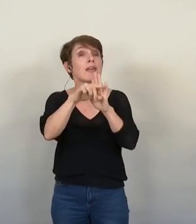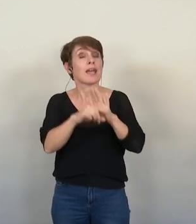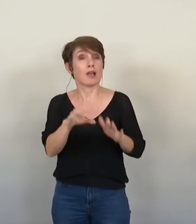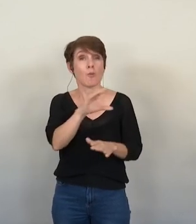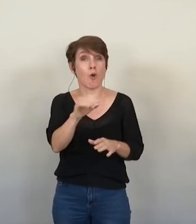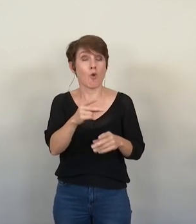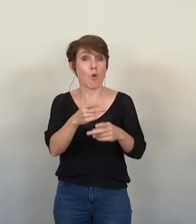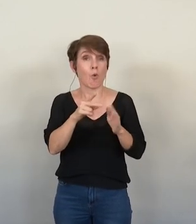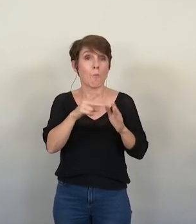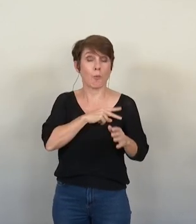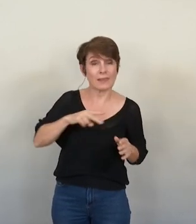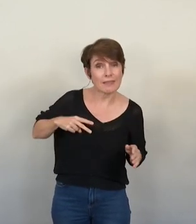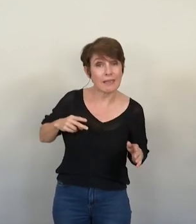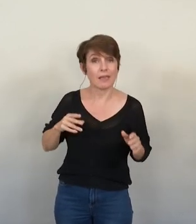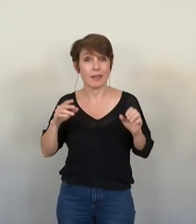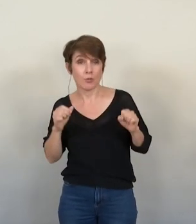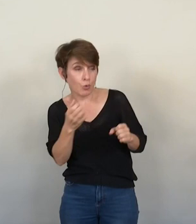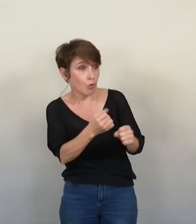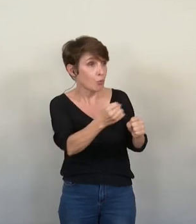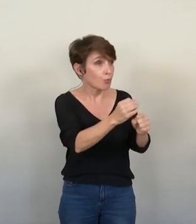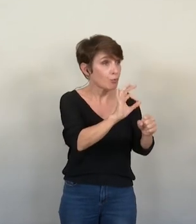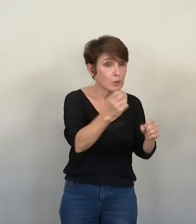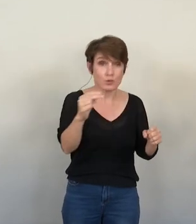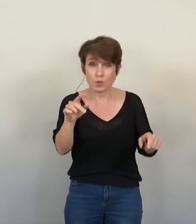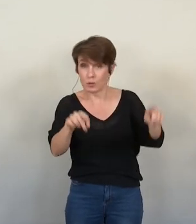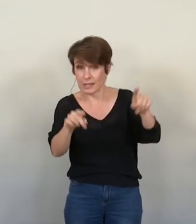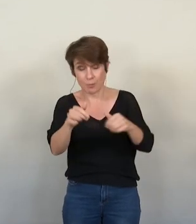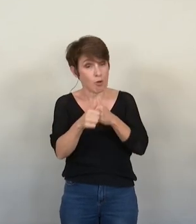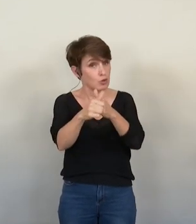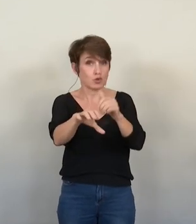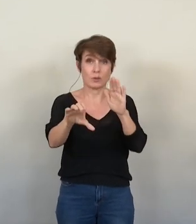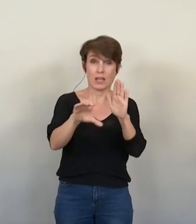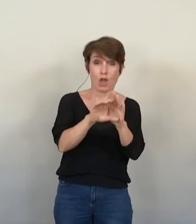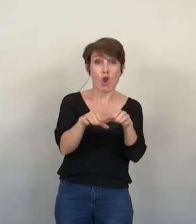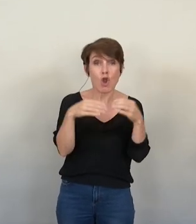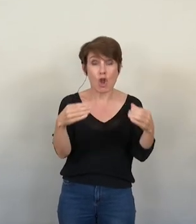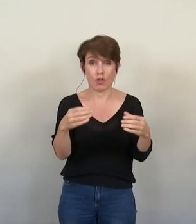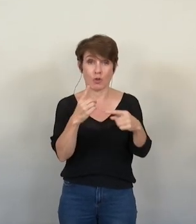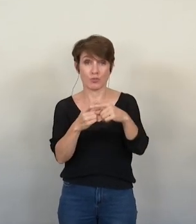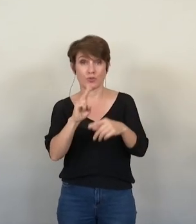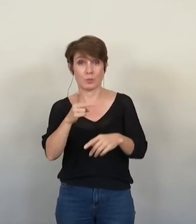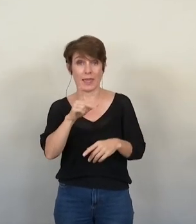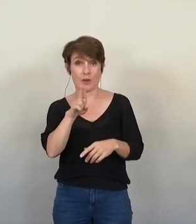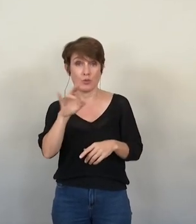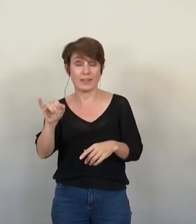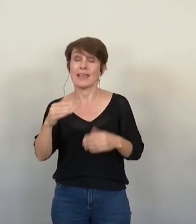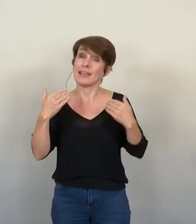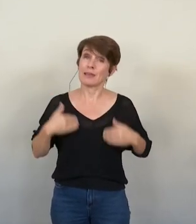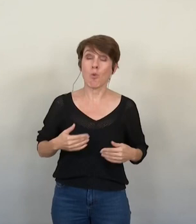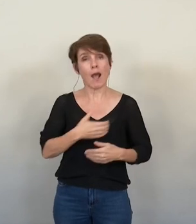pas certaines choses euh que il y a un plui et un code qui permettent cela et que les pouvoirs publics ne sont pas